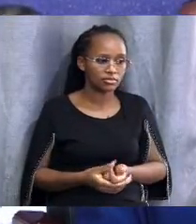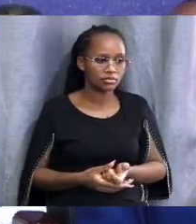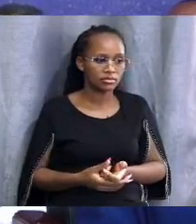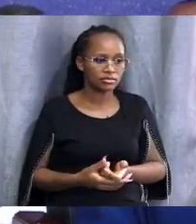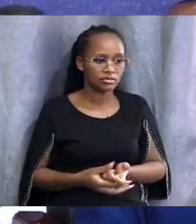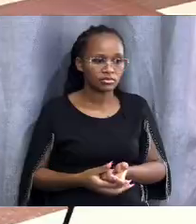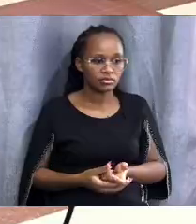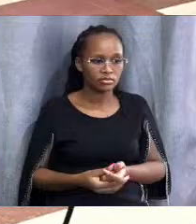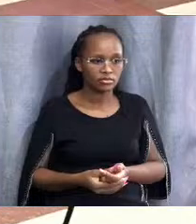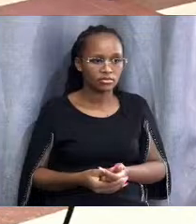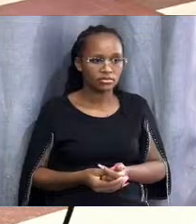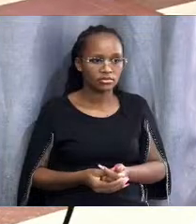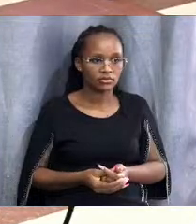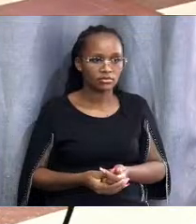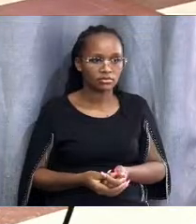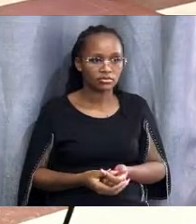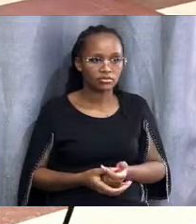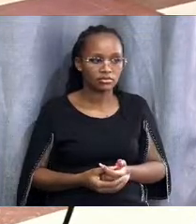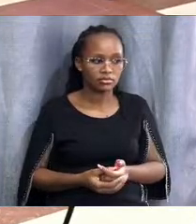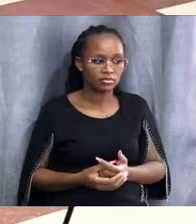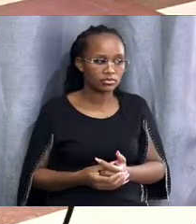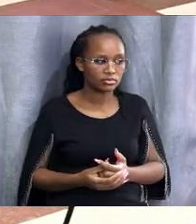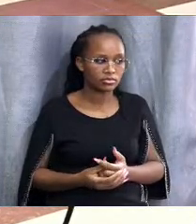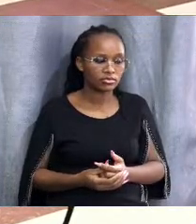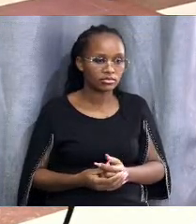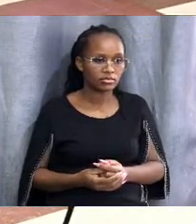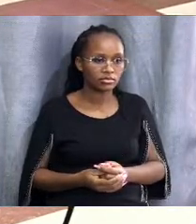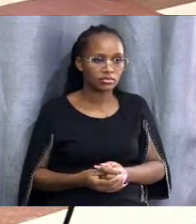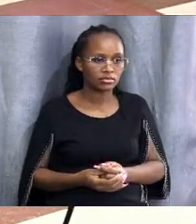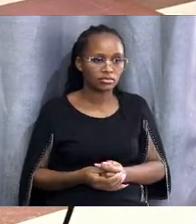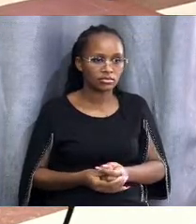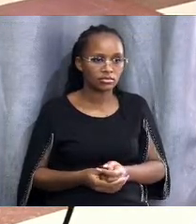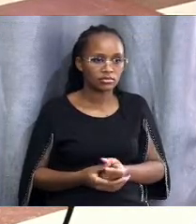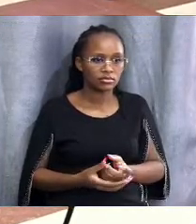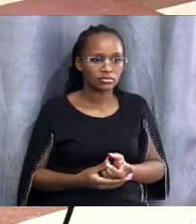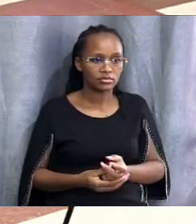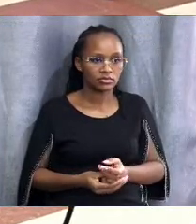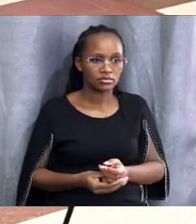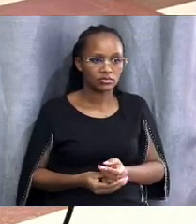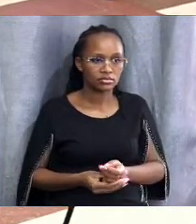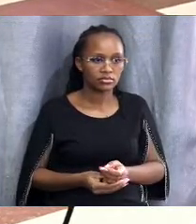Nani anatusomea ya Master Melvin?